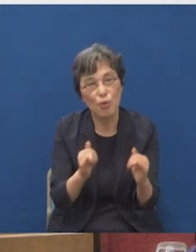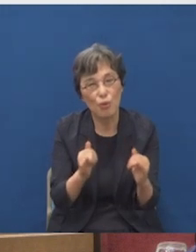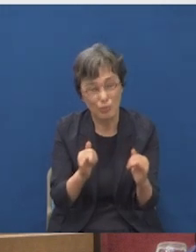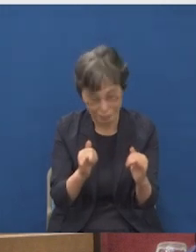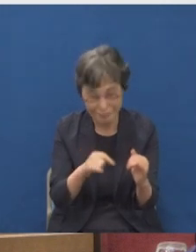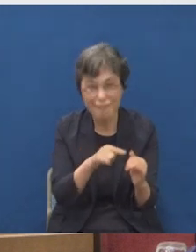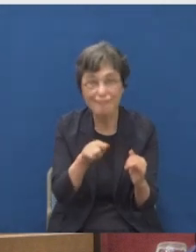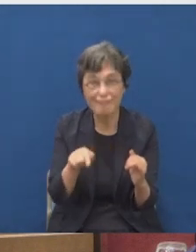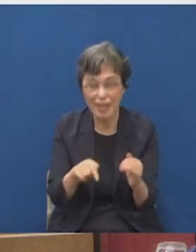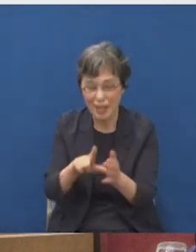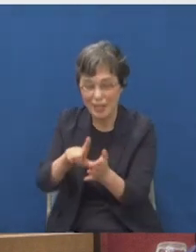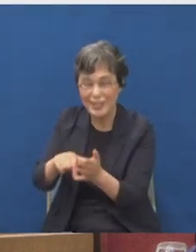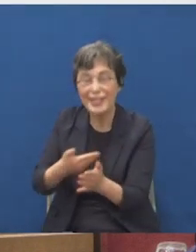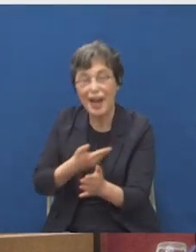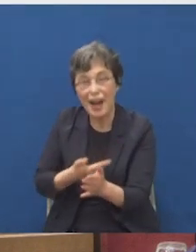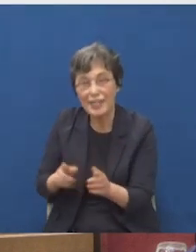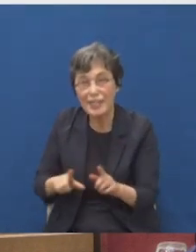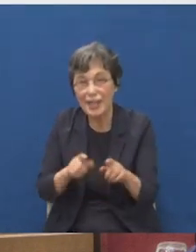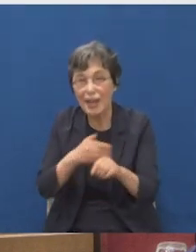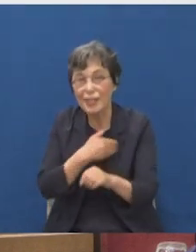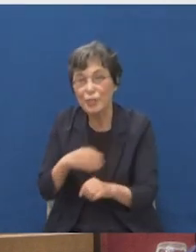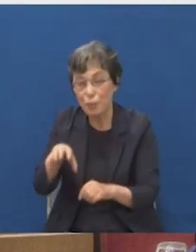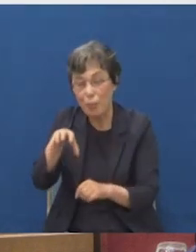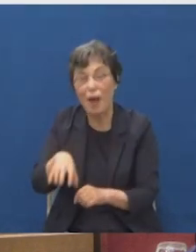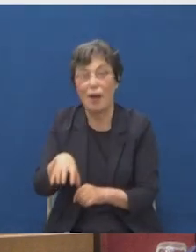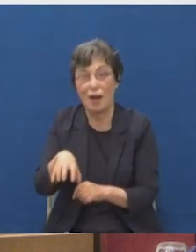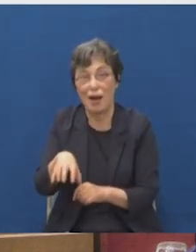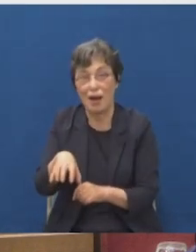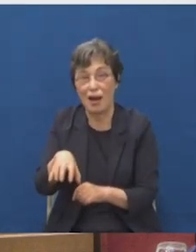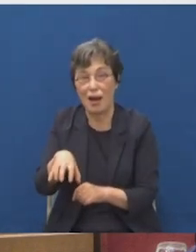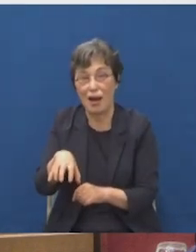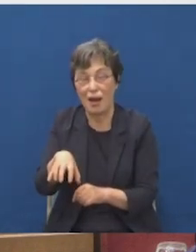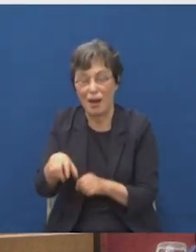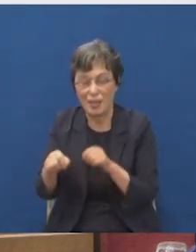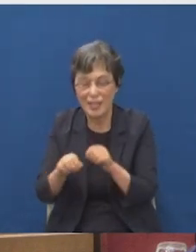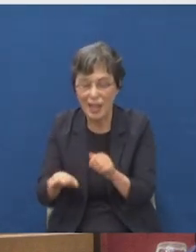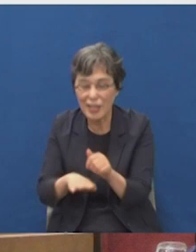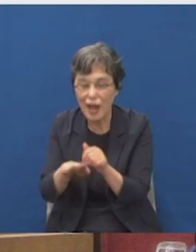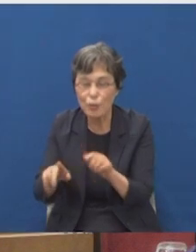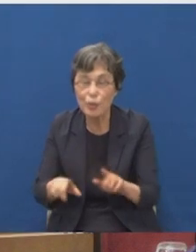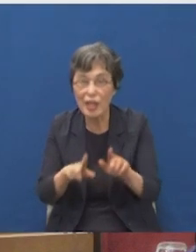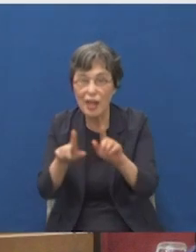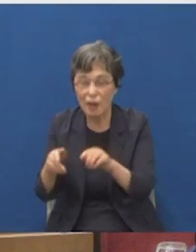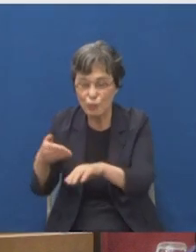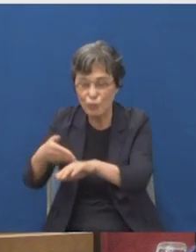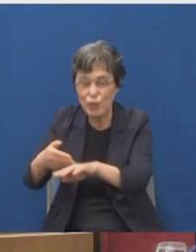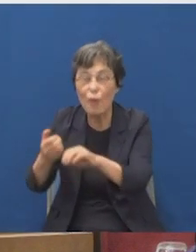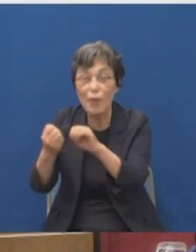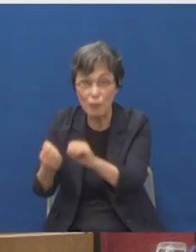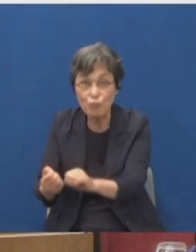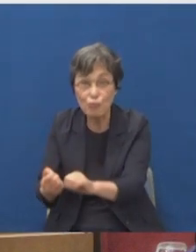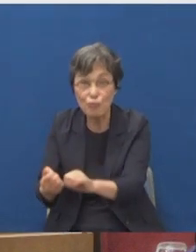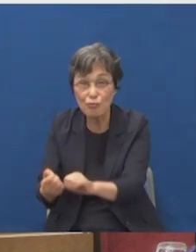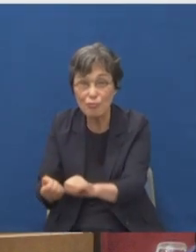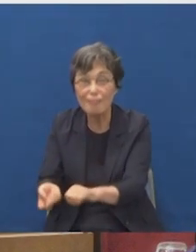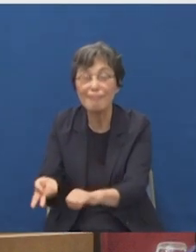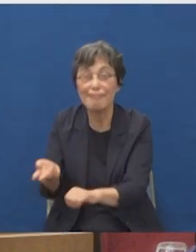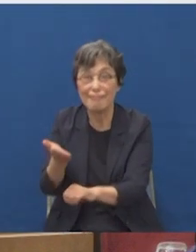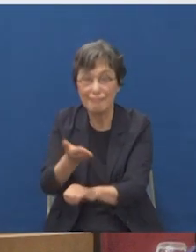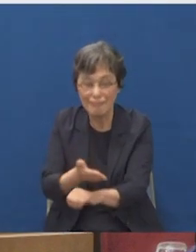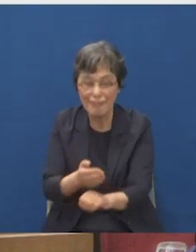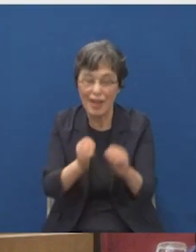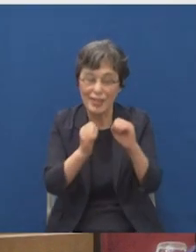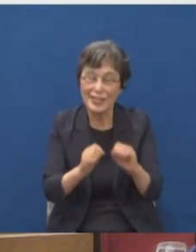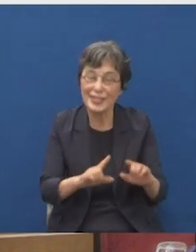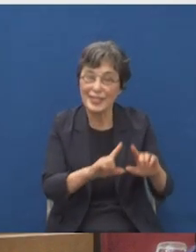して、地域で安心して生活できるよう、居宅に近い環境で生活訓練を実施、さらには、居宅生